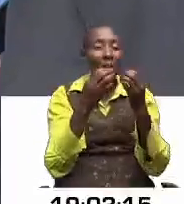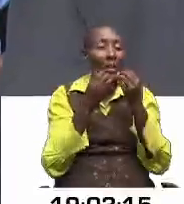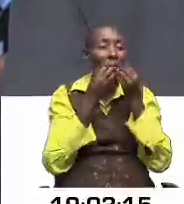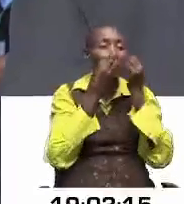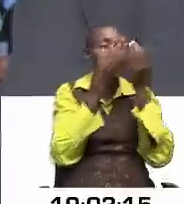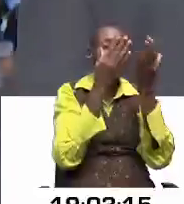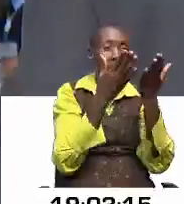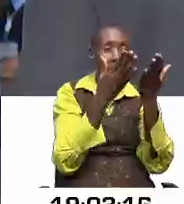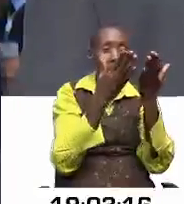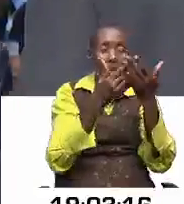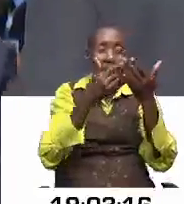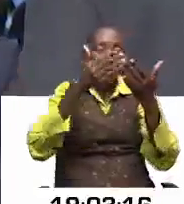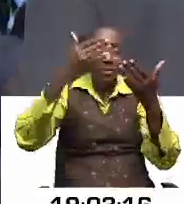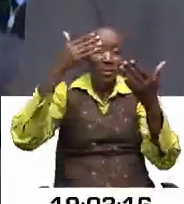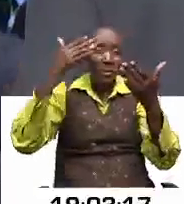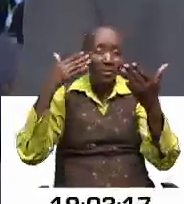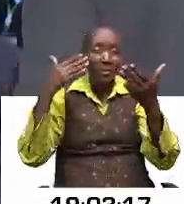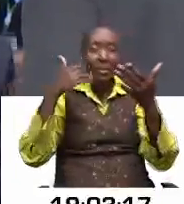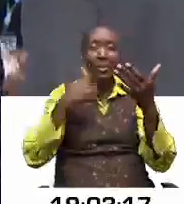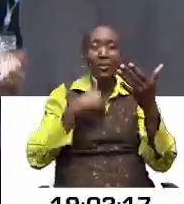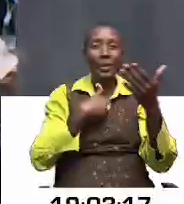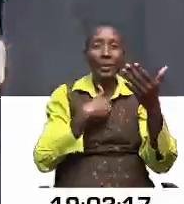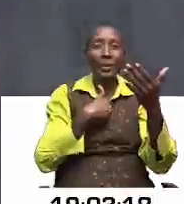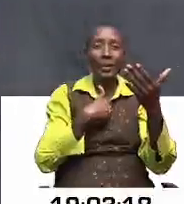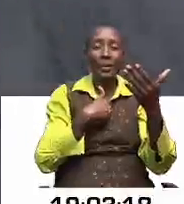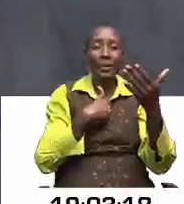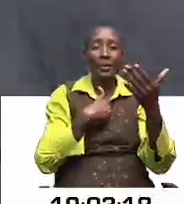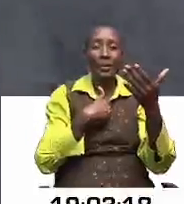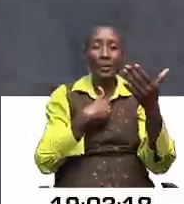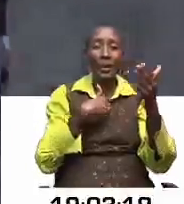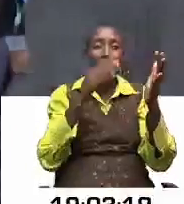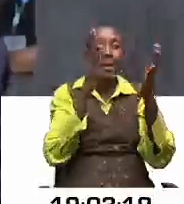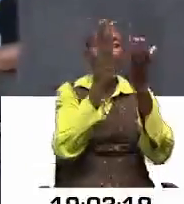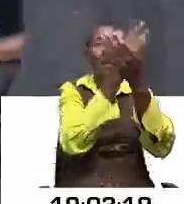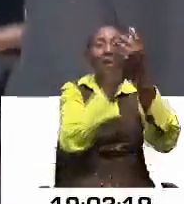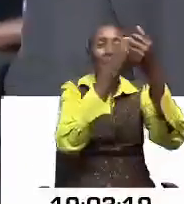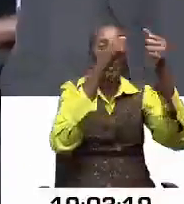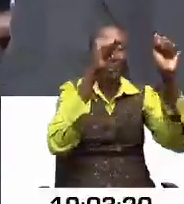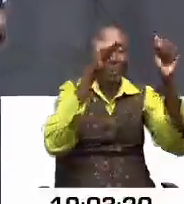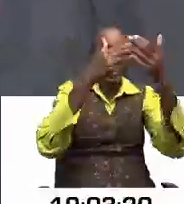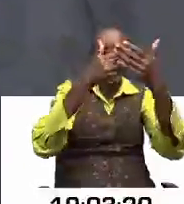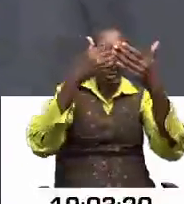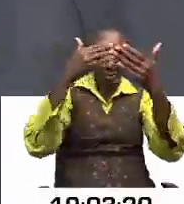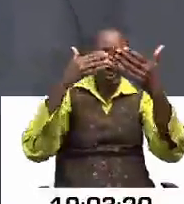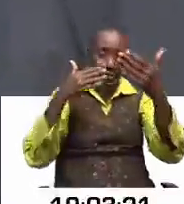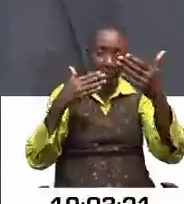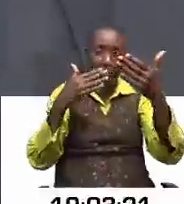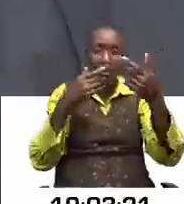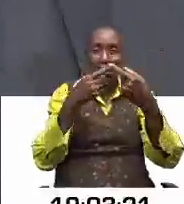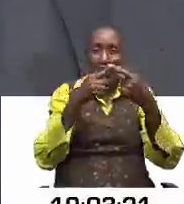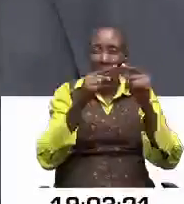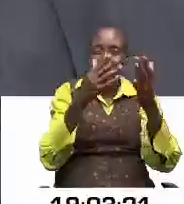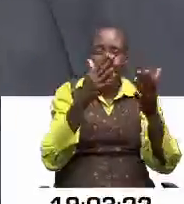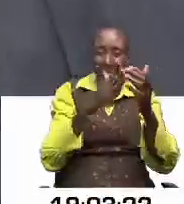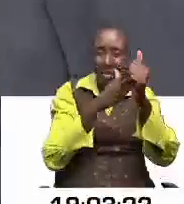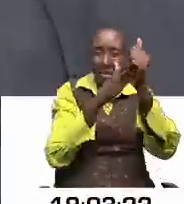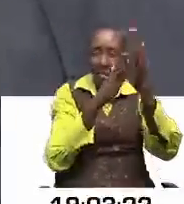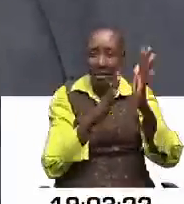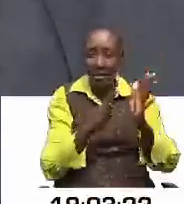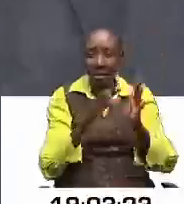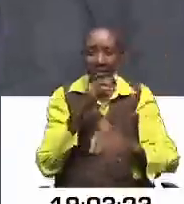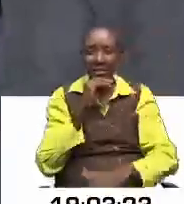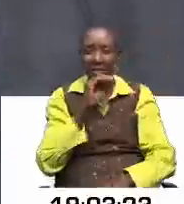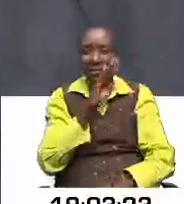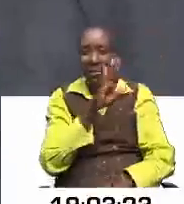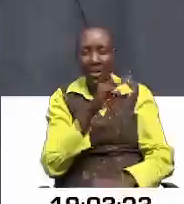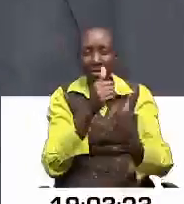kwamba hapo awali kulikuwa na ule president mwenye alikuwa before, na kidogo uongozi wake ulikuwa na